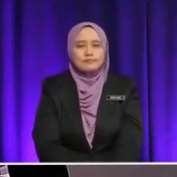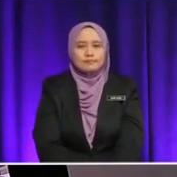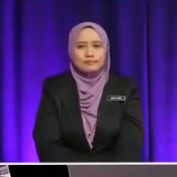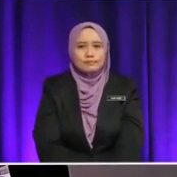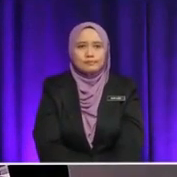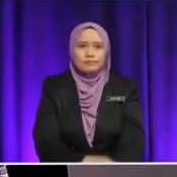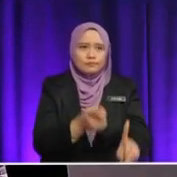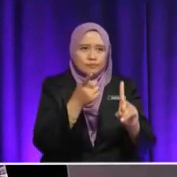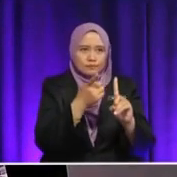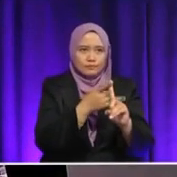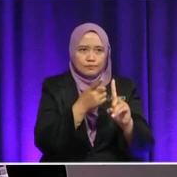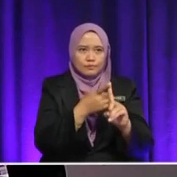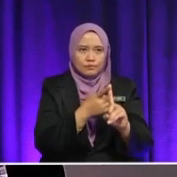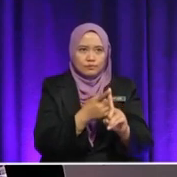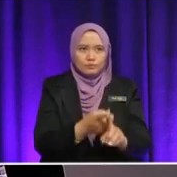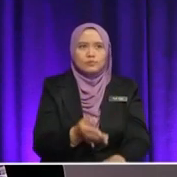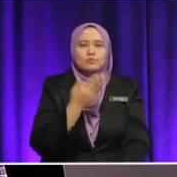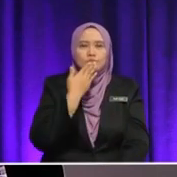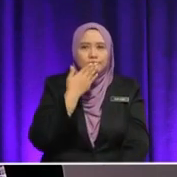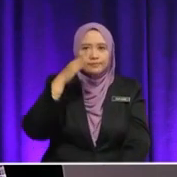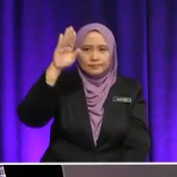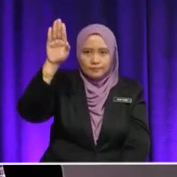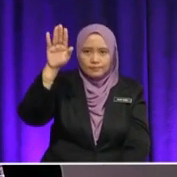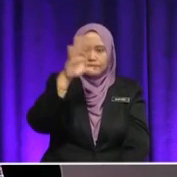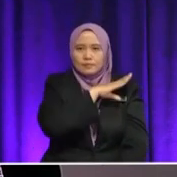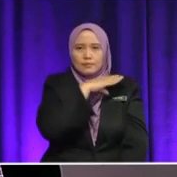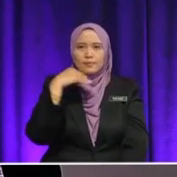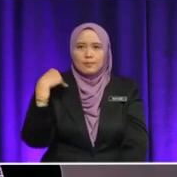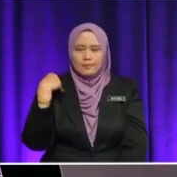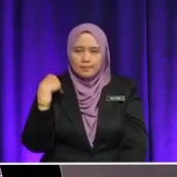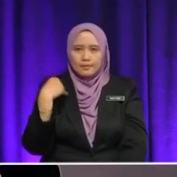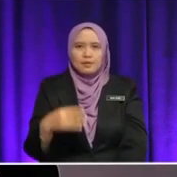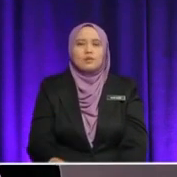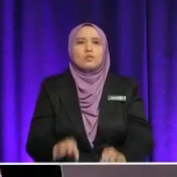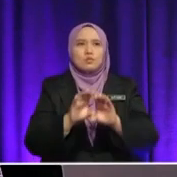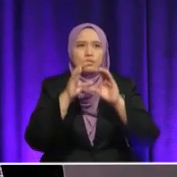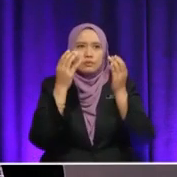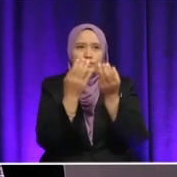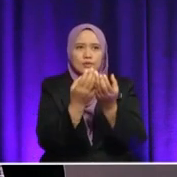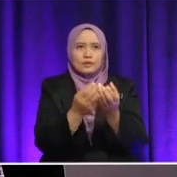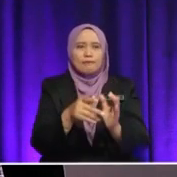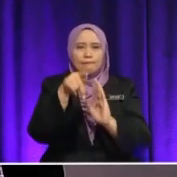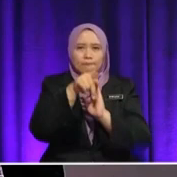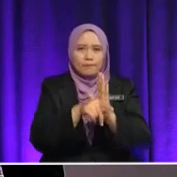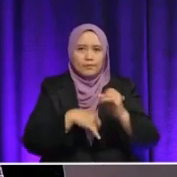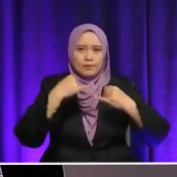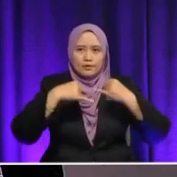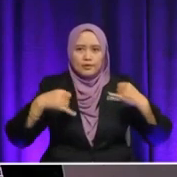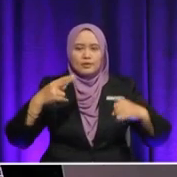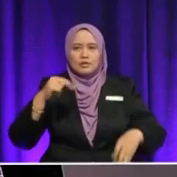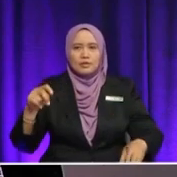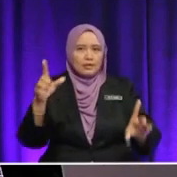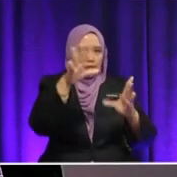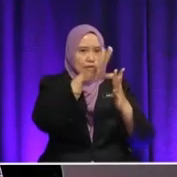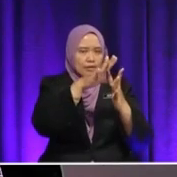yang pertama tungku Abdurrahman dan Pati perikatan memilih bentuk ke masuknya eh